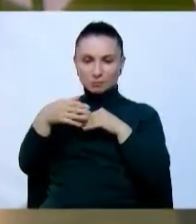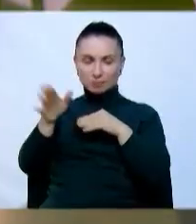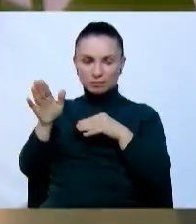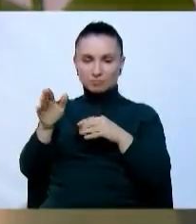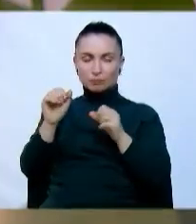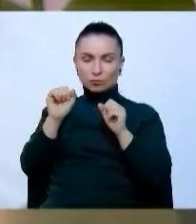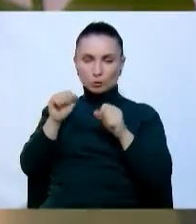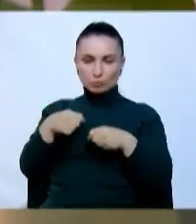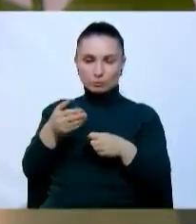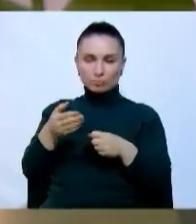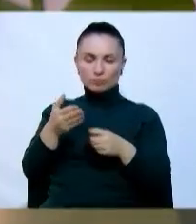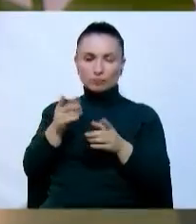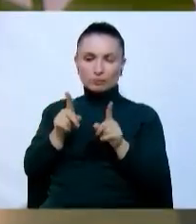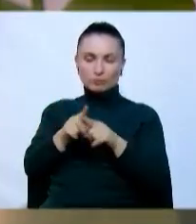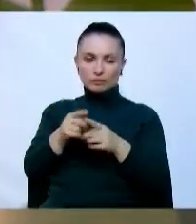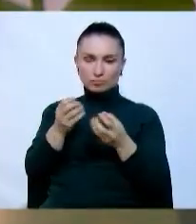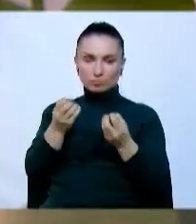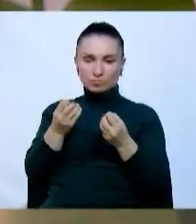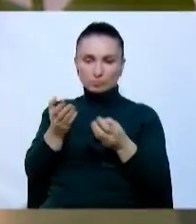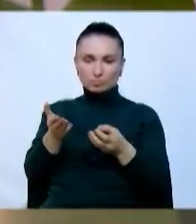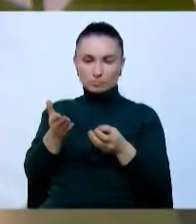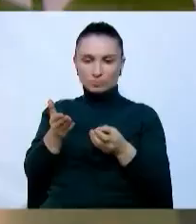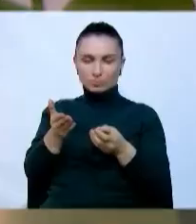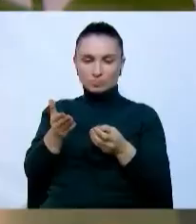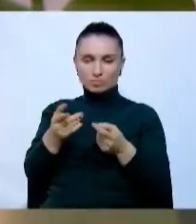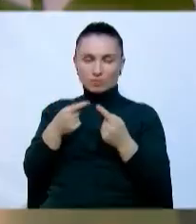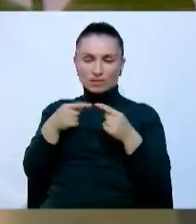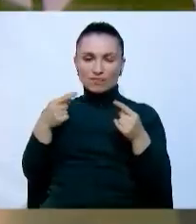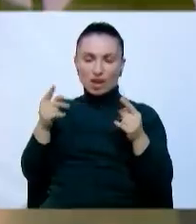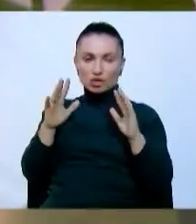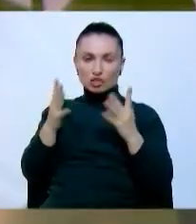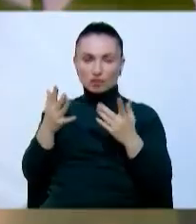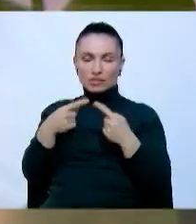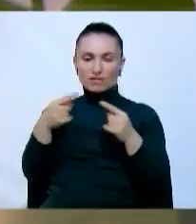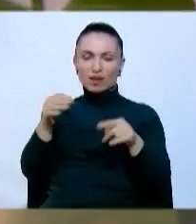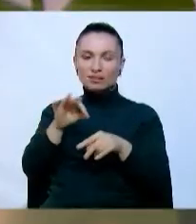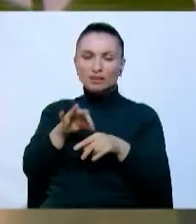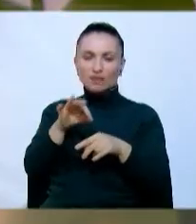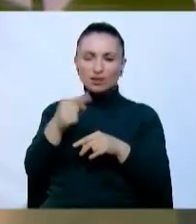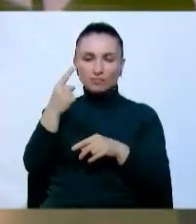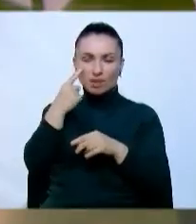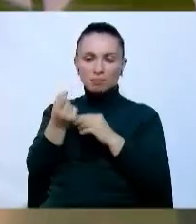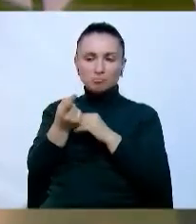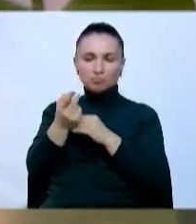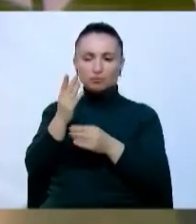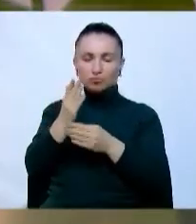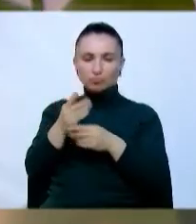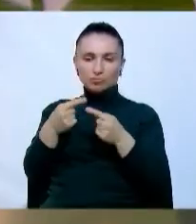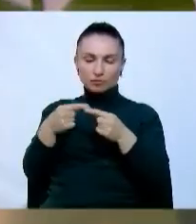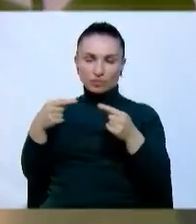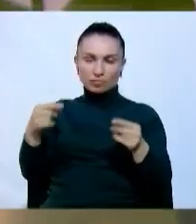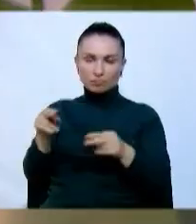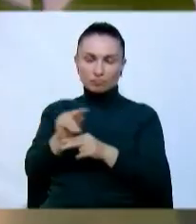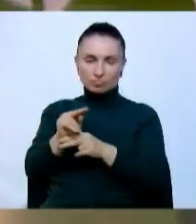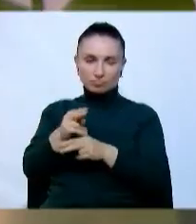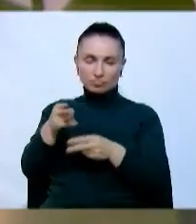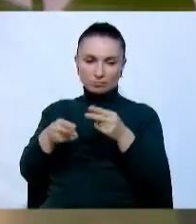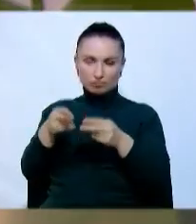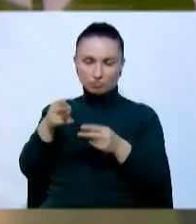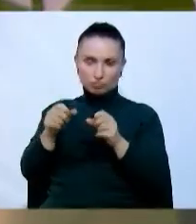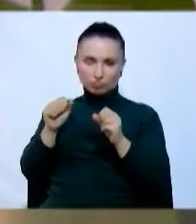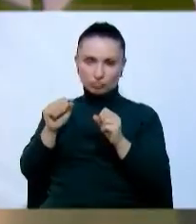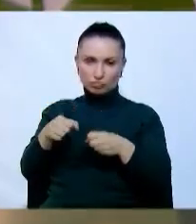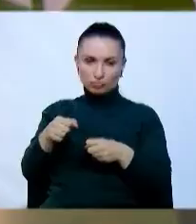ერთი და ამასთან ერთად სხვა შემთხვევებში, სხვა დაავადებების შემთხვევებში, ასევე სხვა ქოვანის დაავადების